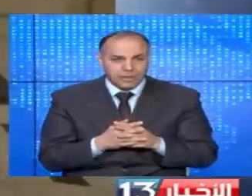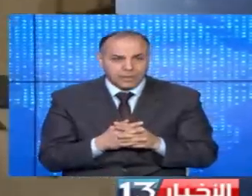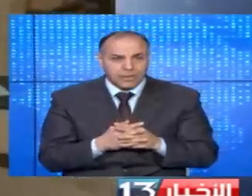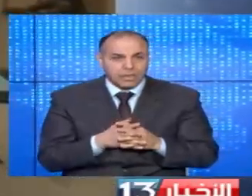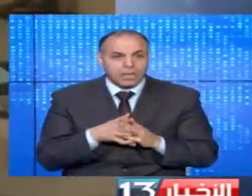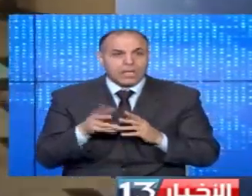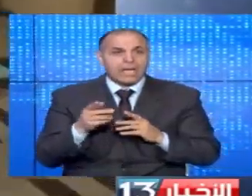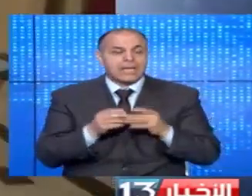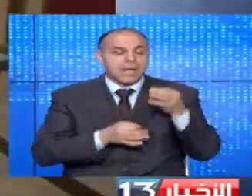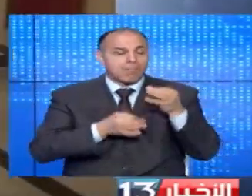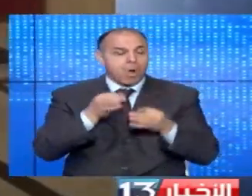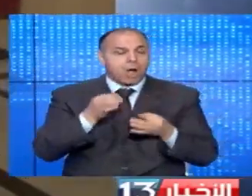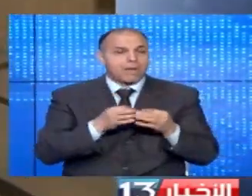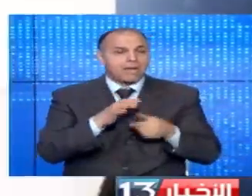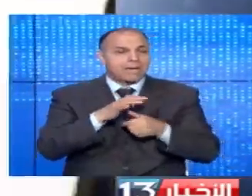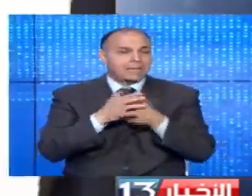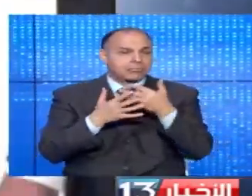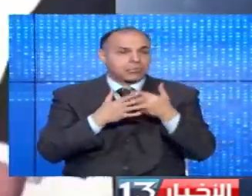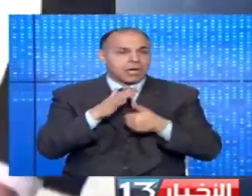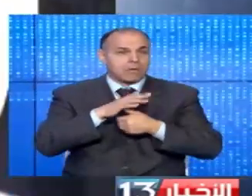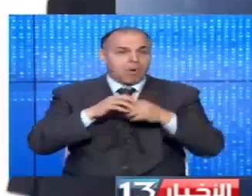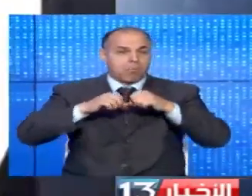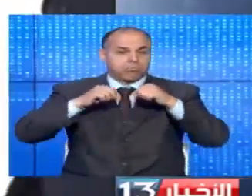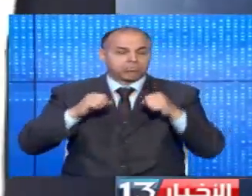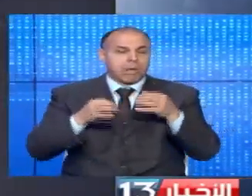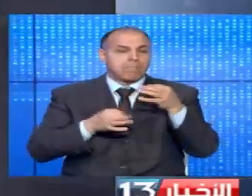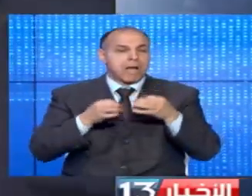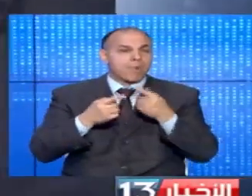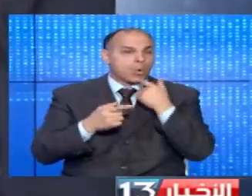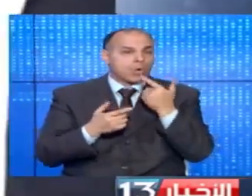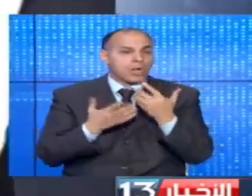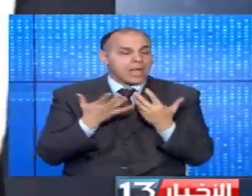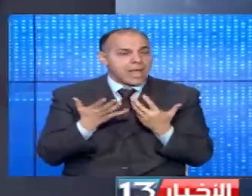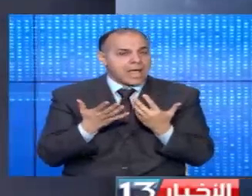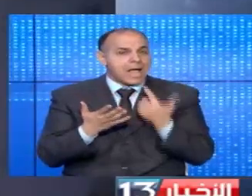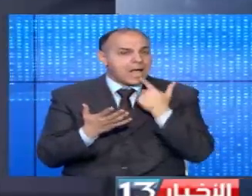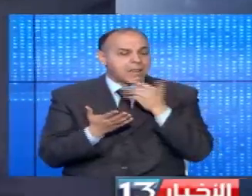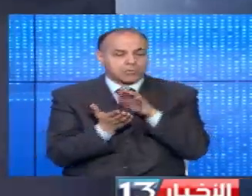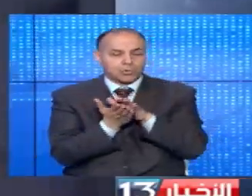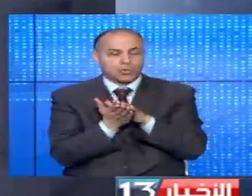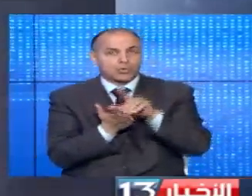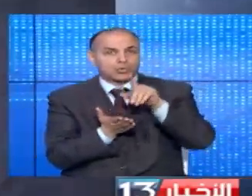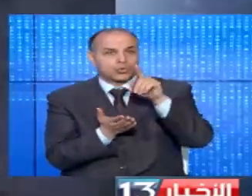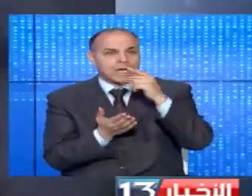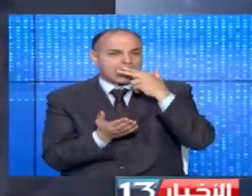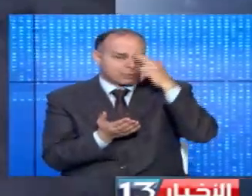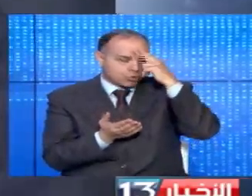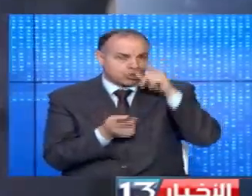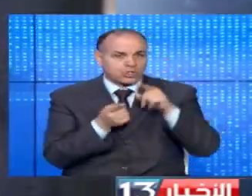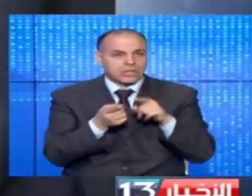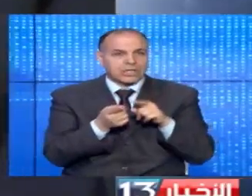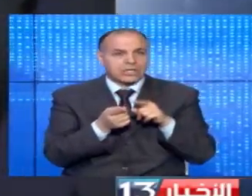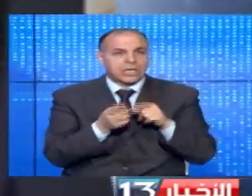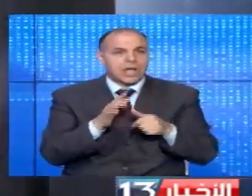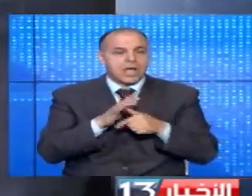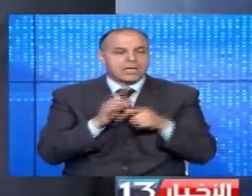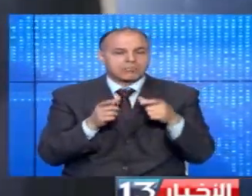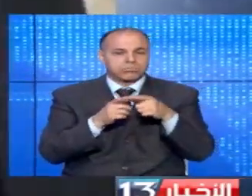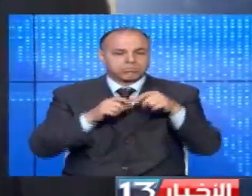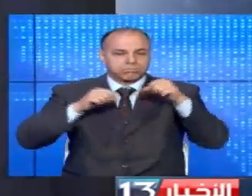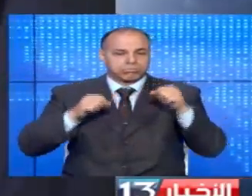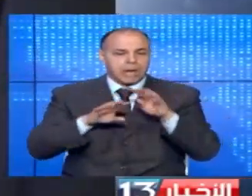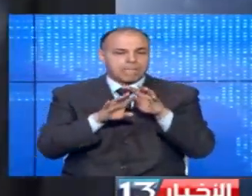هذه المحاكمه باشراف رئيس المحكمه العليا جو روبيرت الذي سيؤدي اليمين الدستوريه الخميس المقبل رئيس نهايه المحكمه